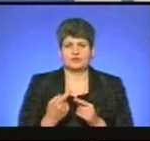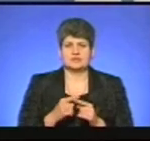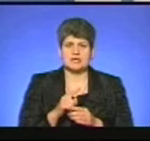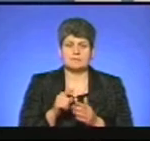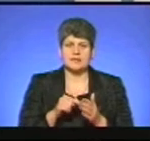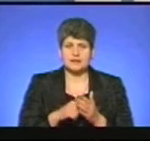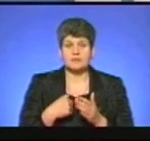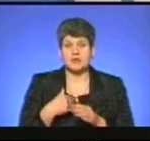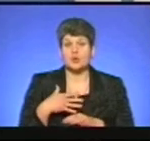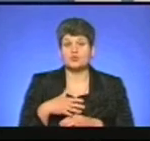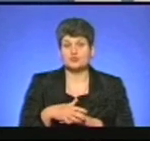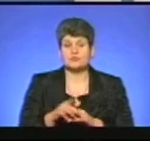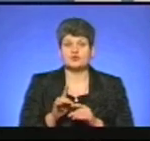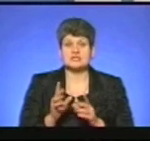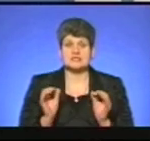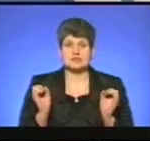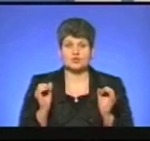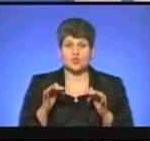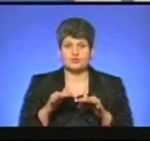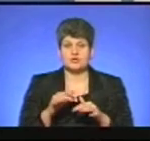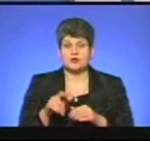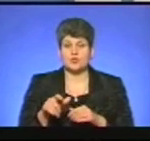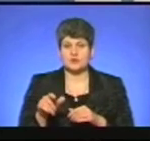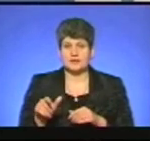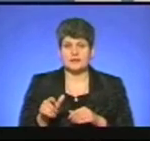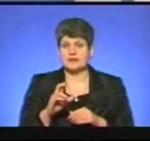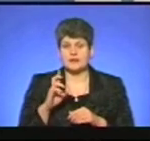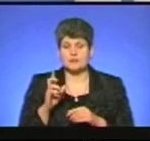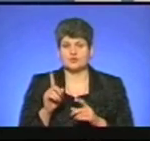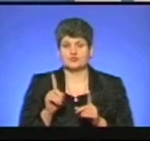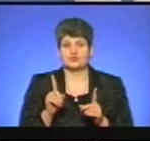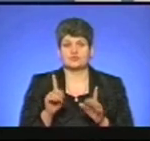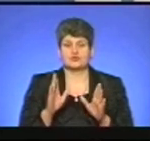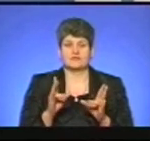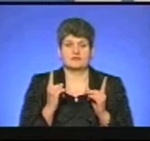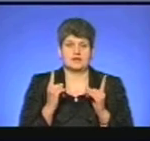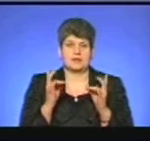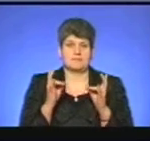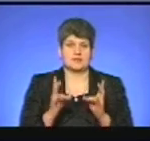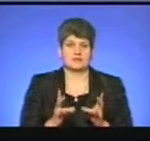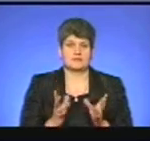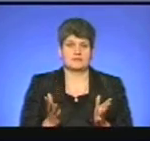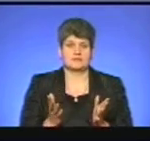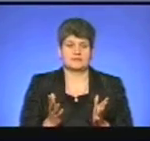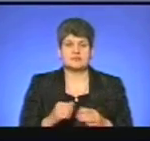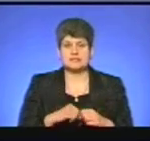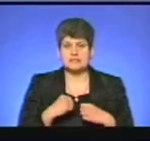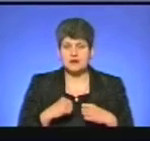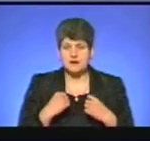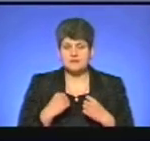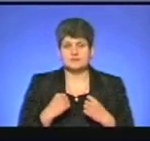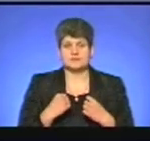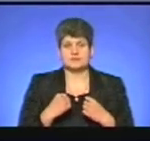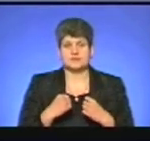питань, оскільки ми розуміємо, що це скупчення людей. Не дай Бог щось, це буде дуже велика біда і велика негатив. Ми стараємося,